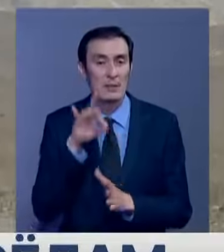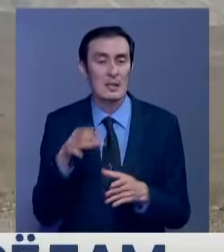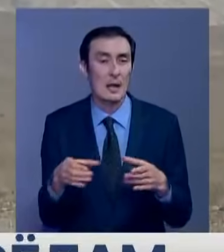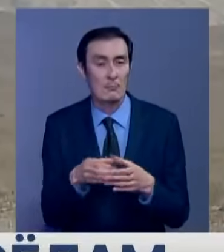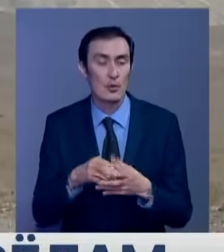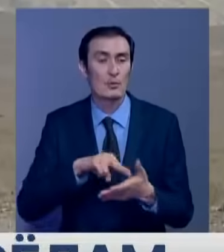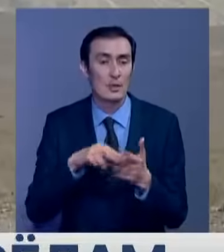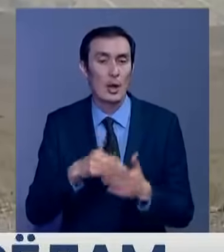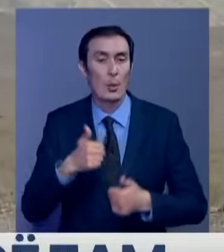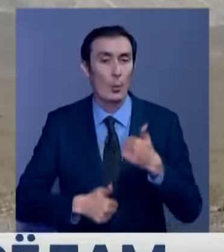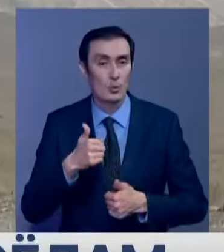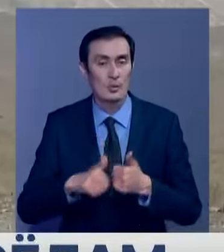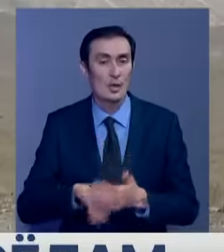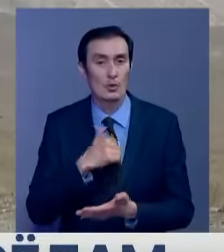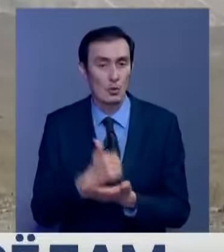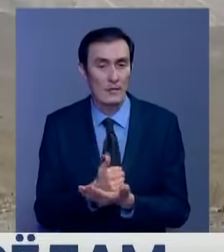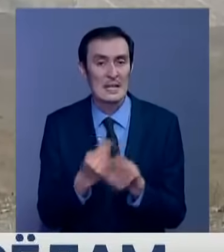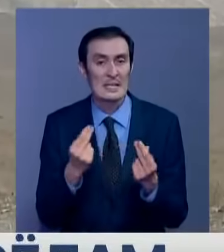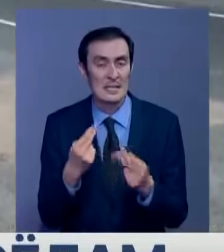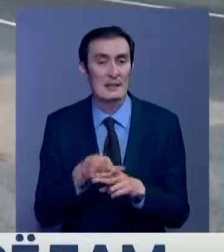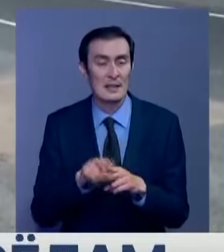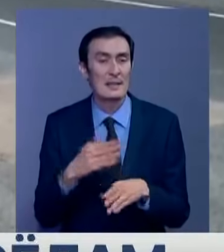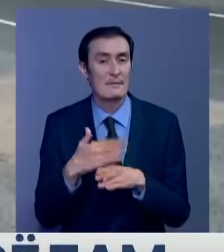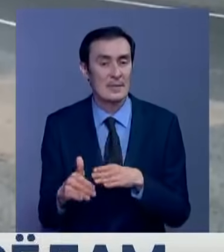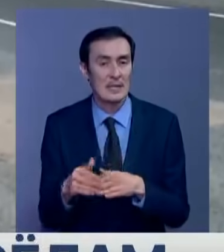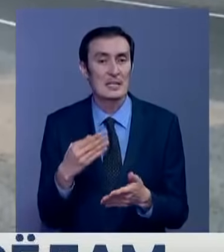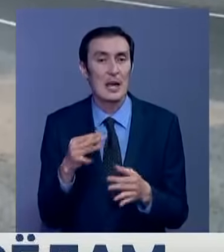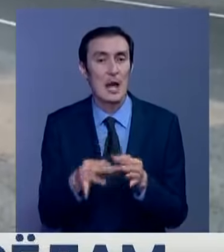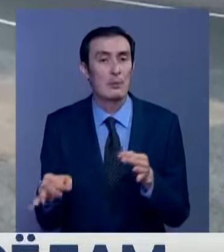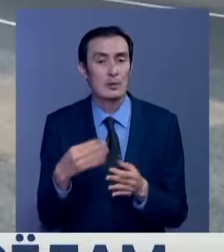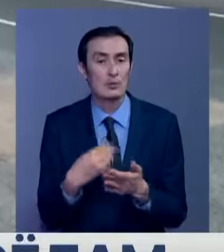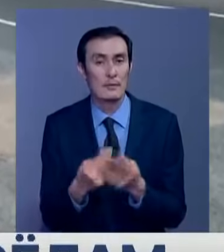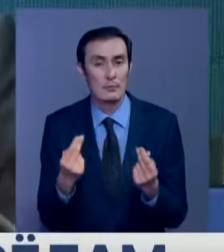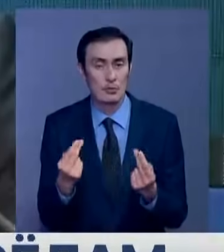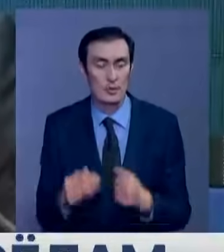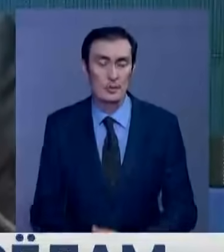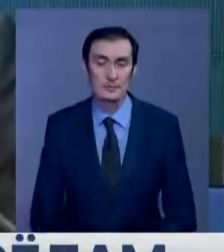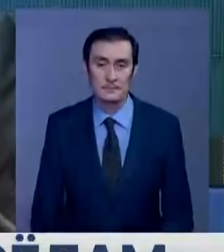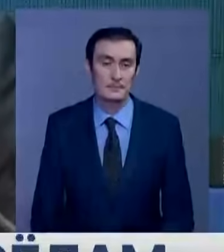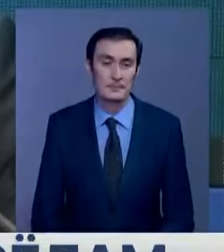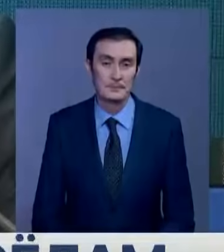подрядчика планируют на конкурсной основе. Средства на это выделены из местного бюджета.